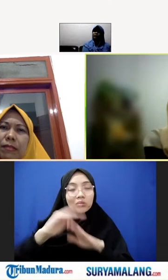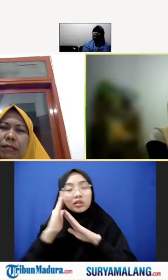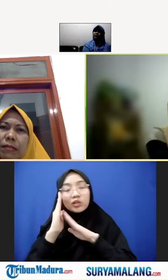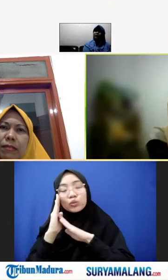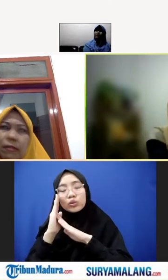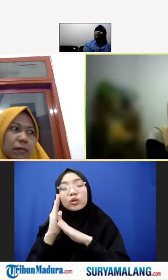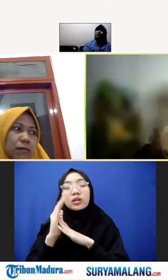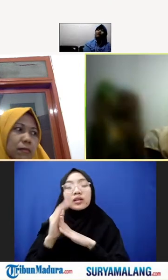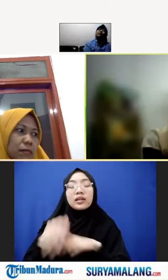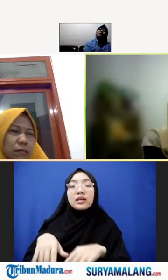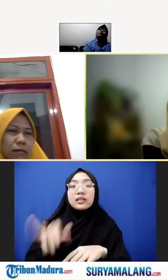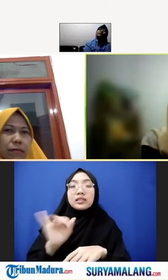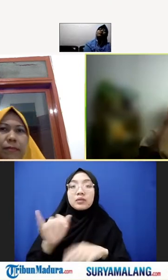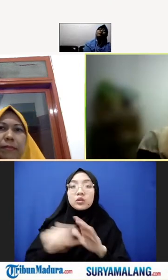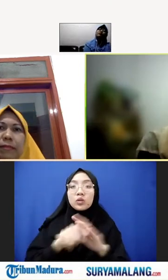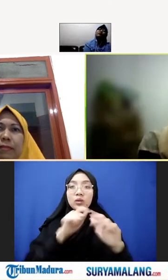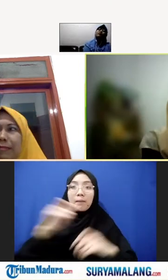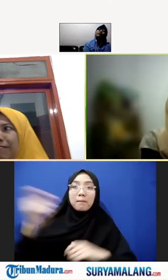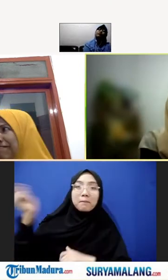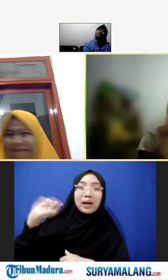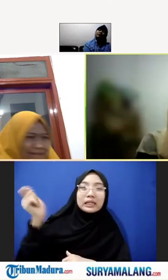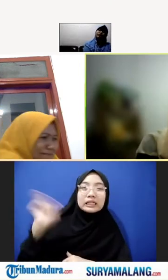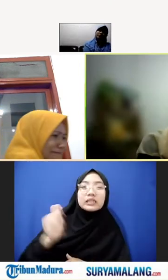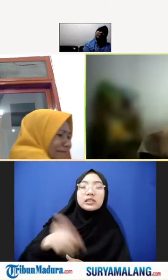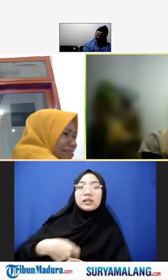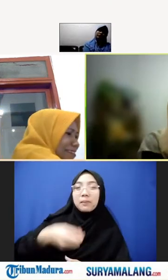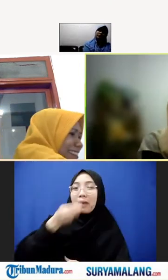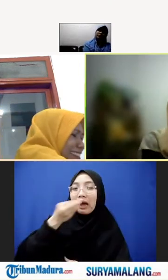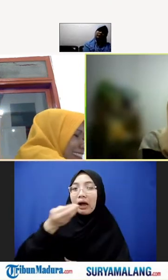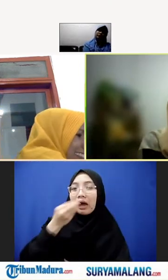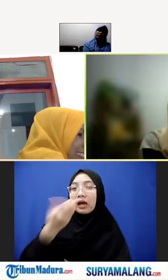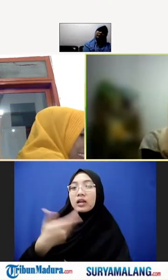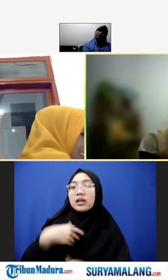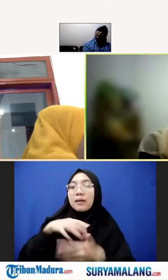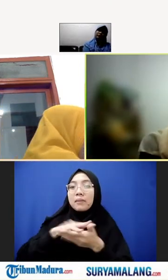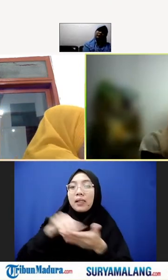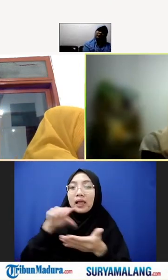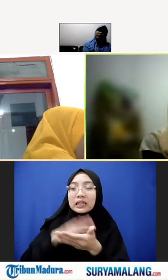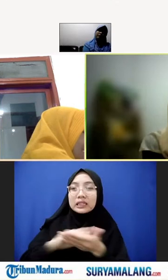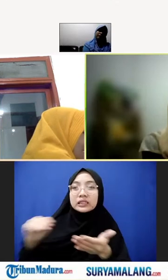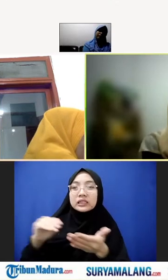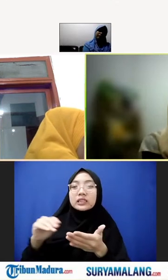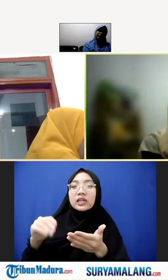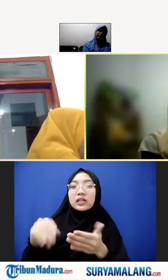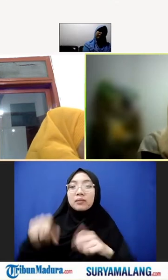Termasuk kayak mandi, makan, belajar, main sepeda,